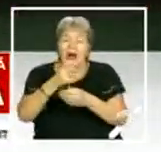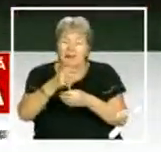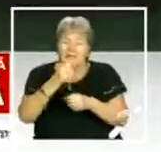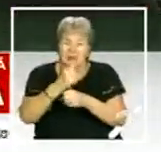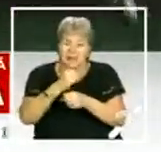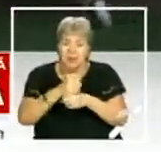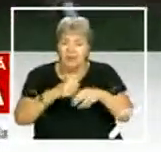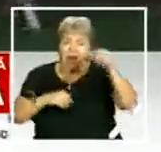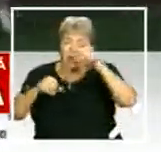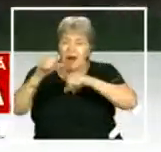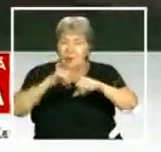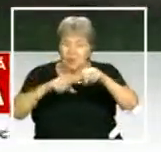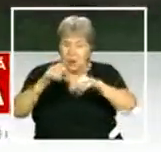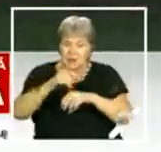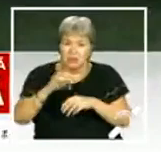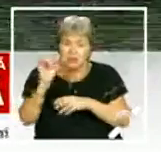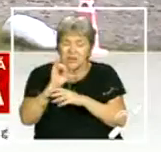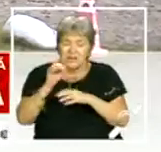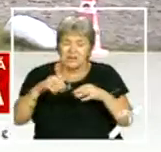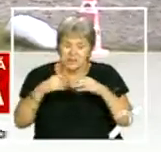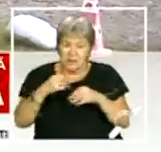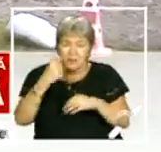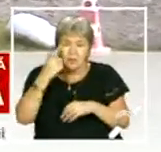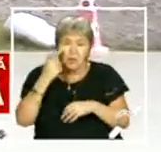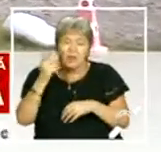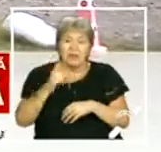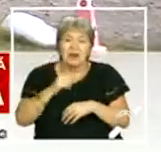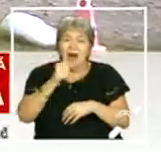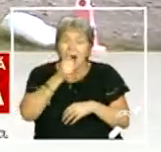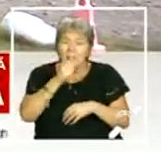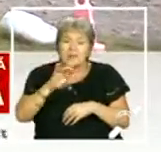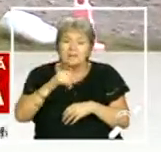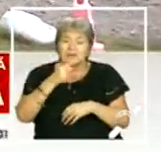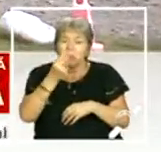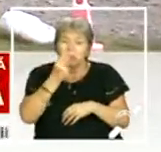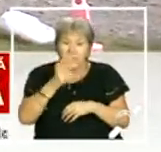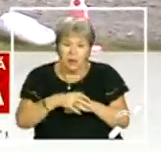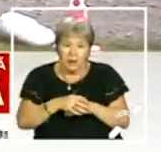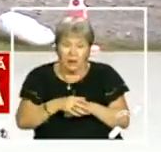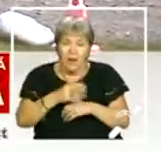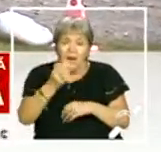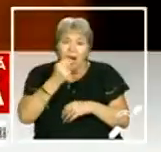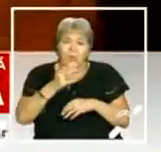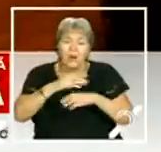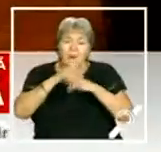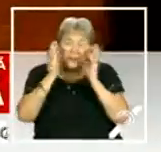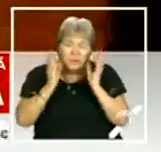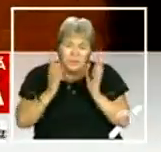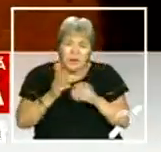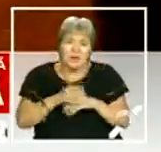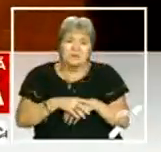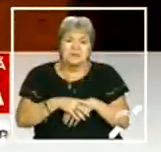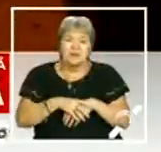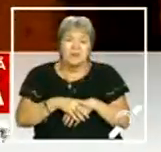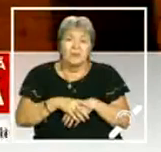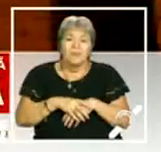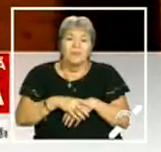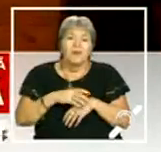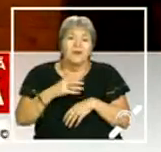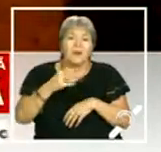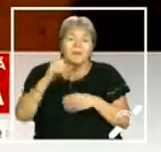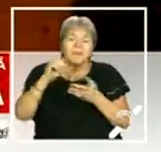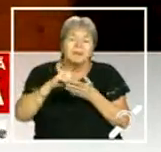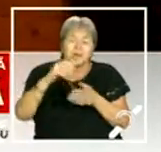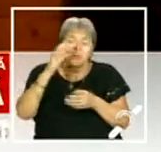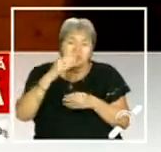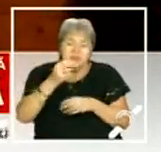de Direcția Sanitară din probele de alimente și apă. Au luat micul dejun de acolo, din camping, aseară ne-am gătit noi, la prânz din